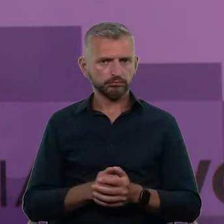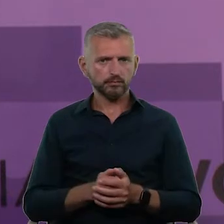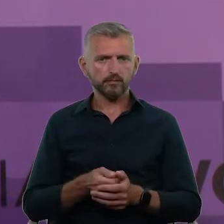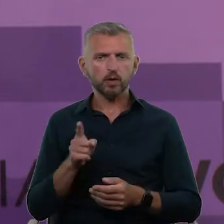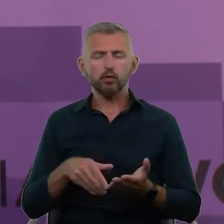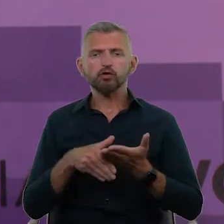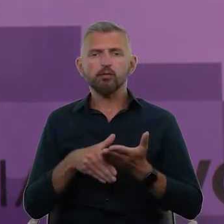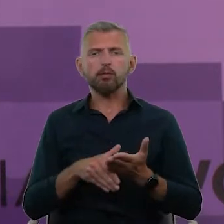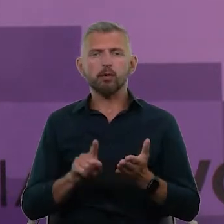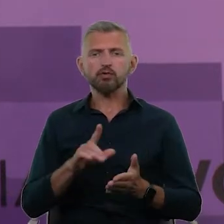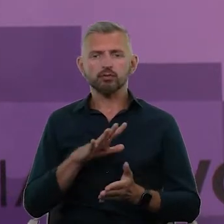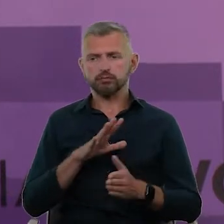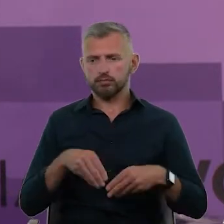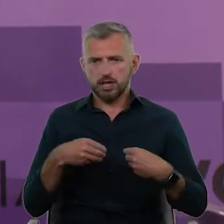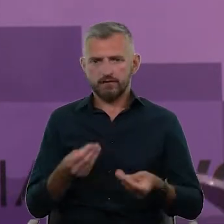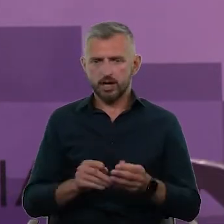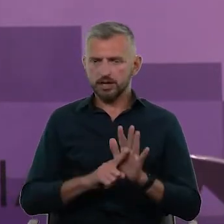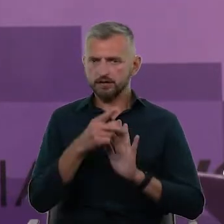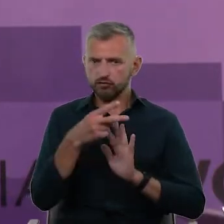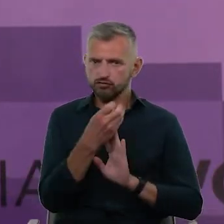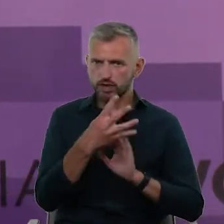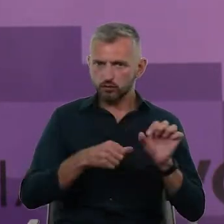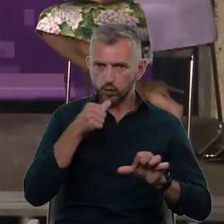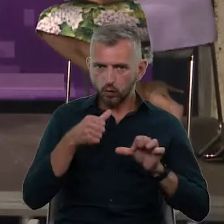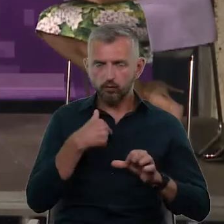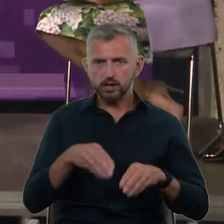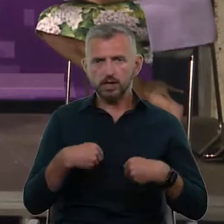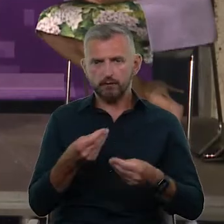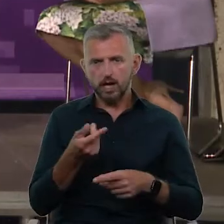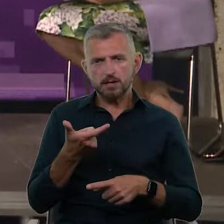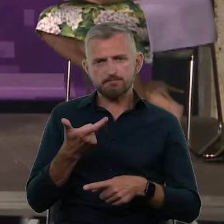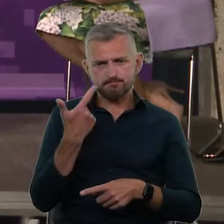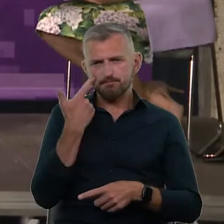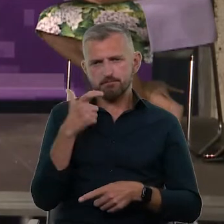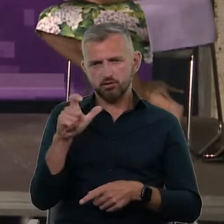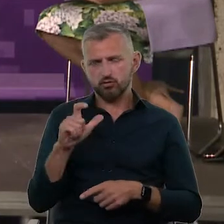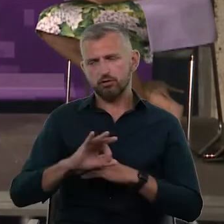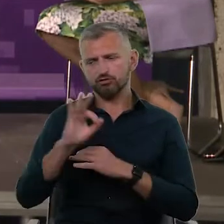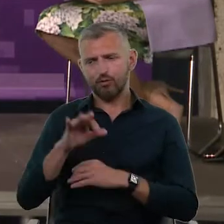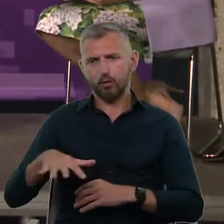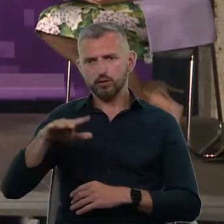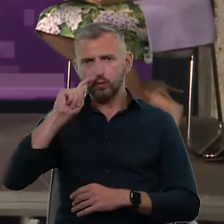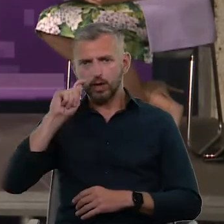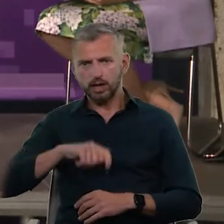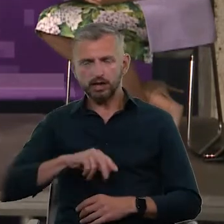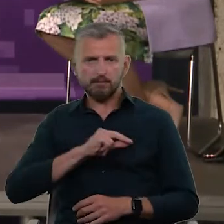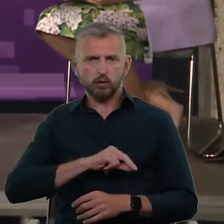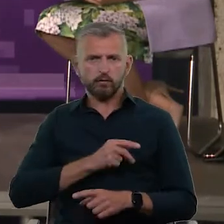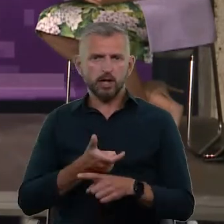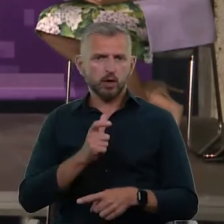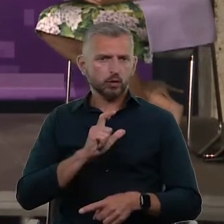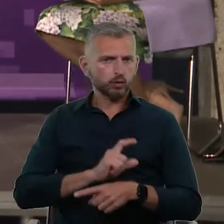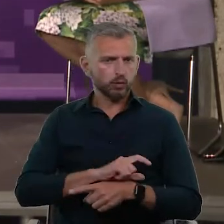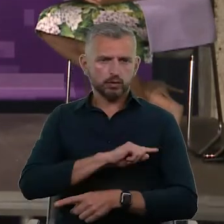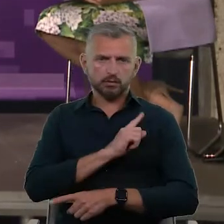допомогу, яку ми надавали з 14-го року, ми надавали в більшості на сході України. Ми працювали дуже інтенсивно в